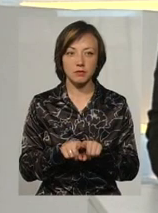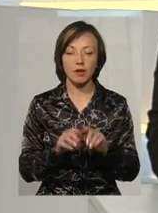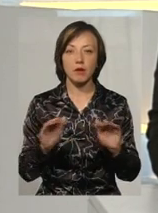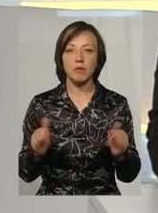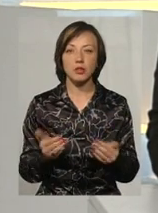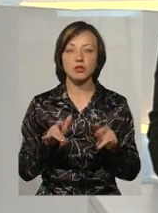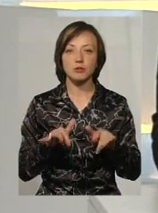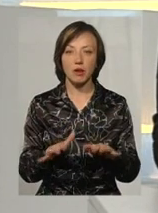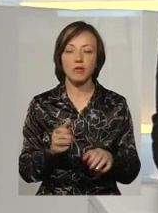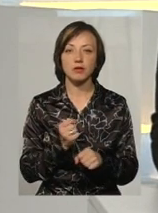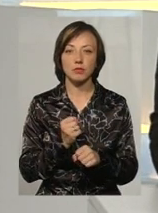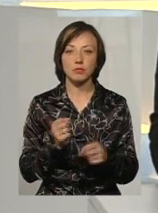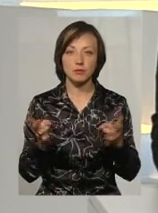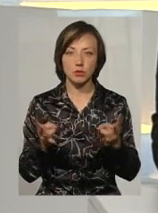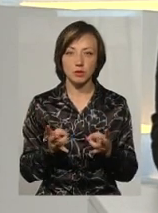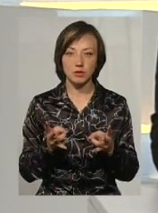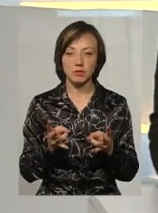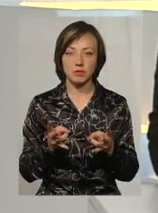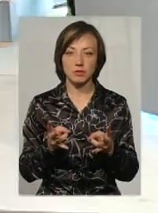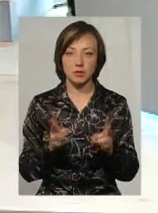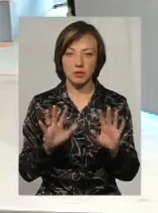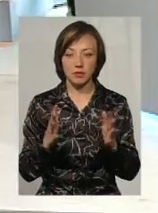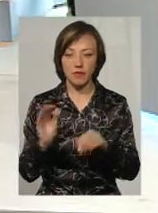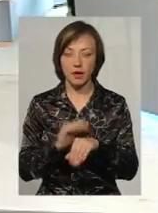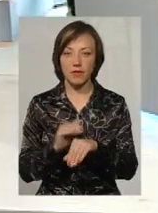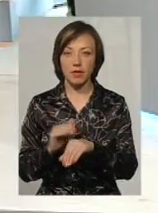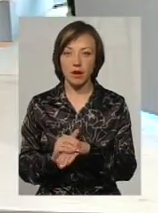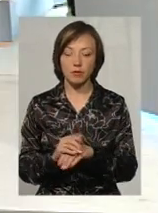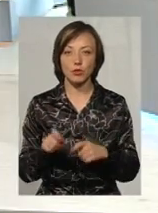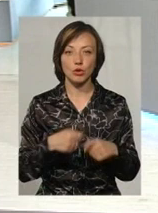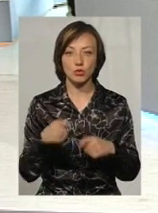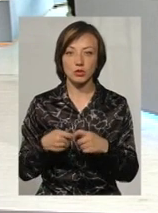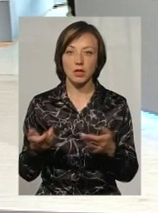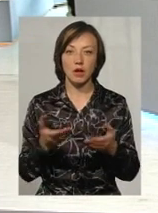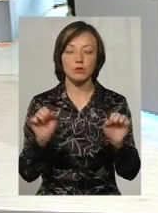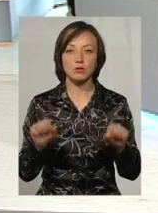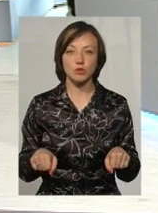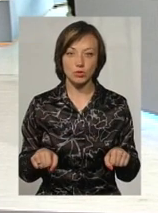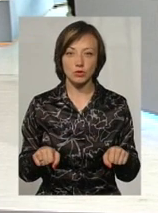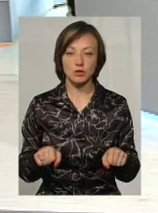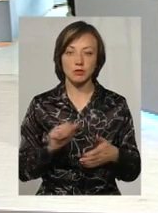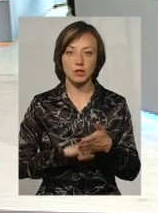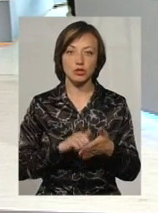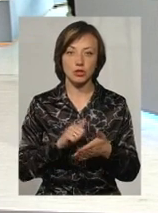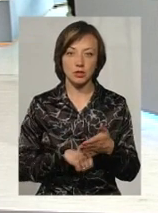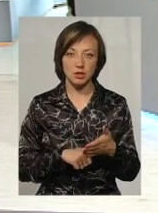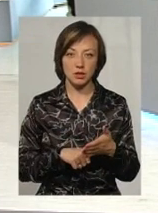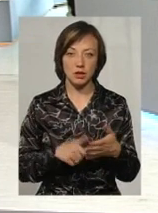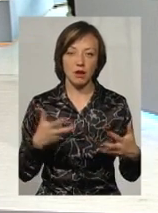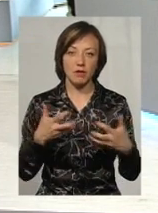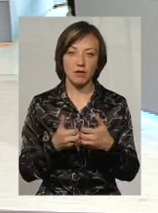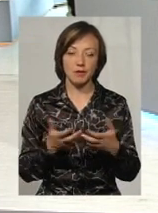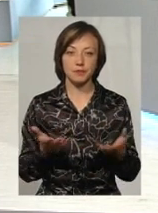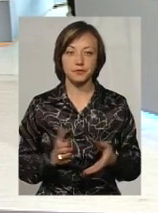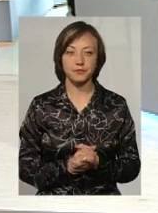менше справ робимо потрібних на дорозі, менше виявляємо саме порушників, які можуть, в принципі, спричинити потім ДТП і